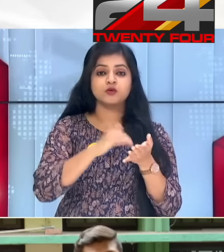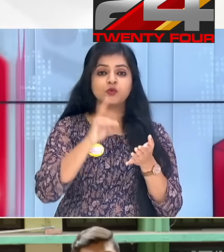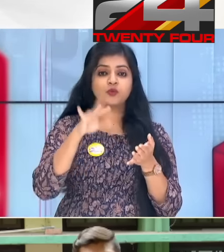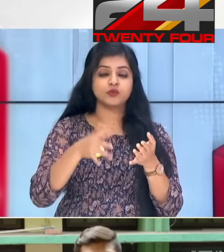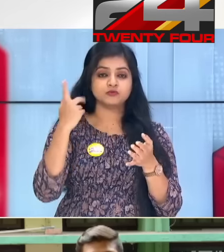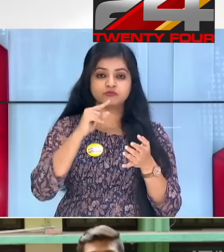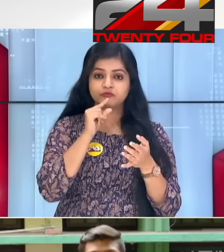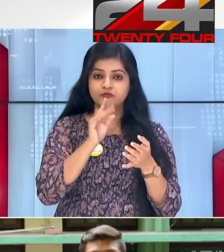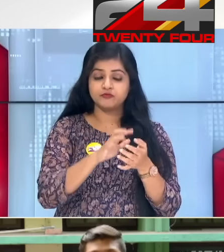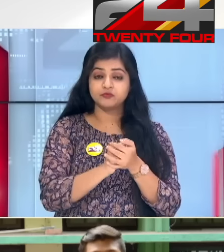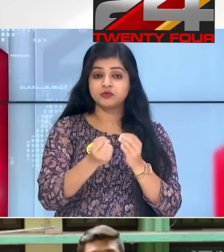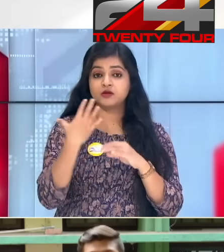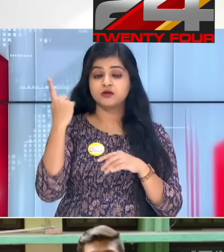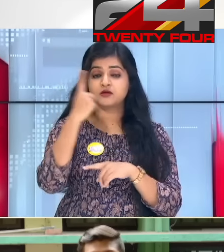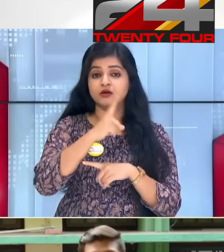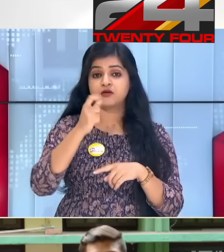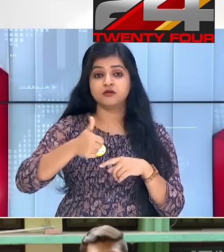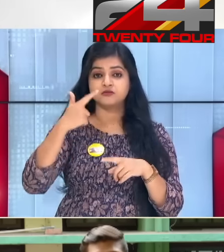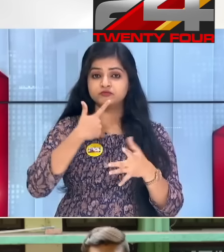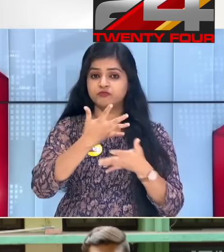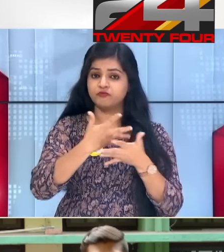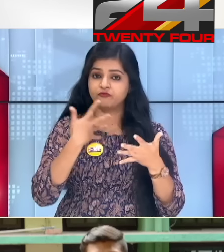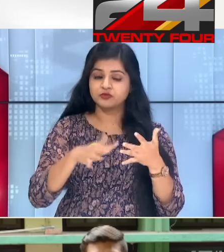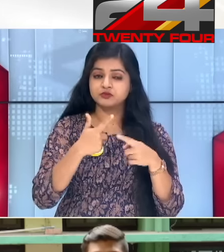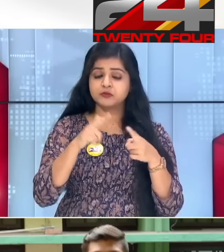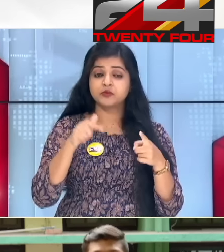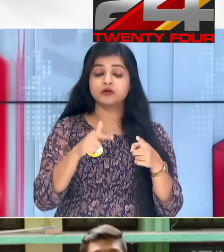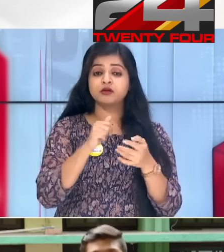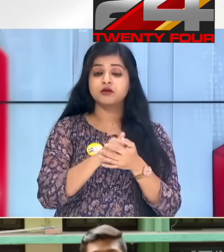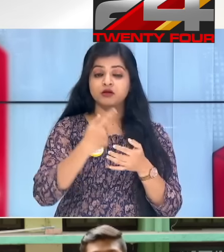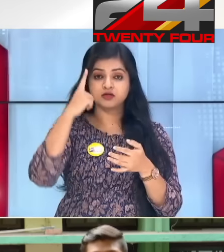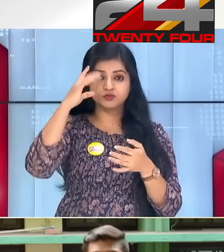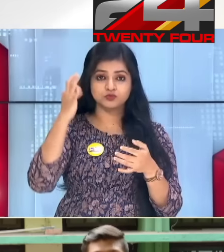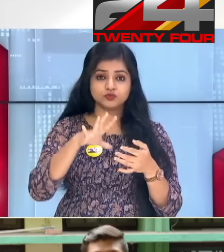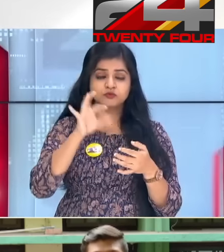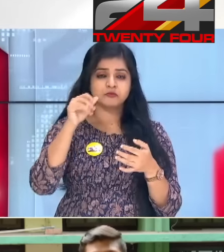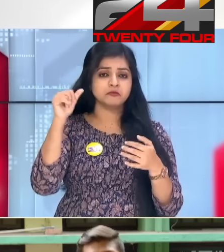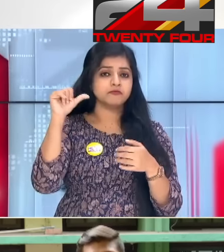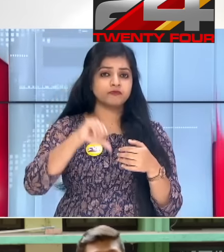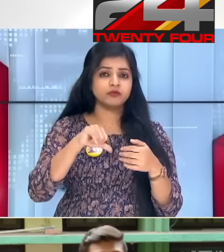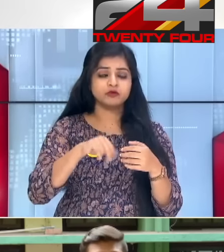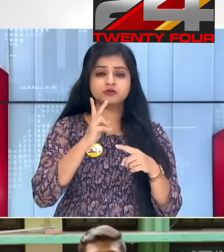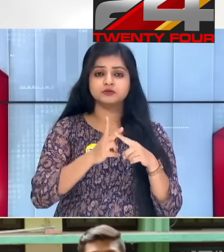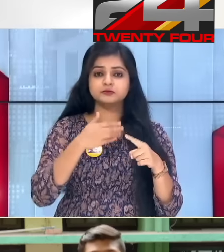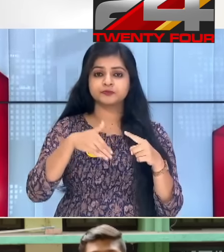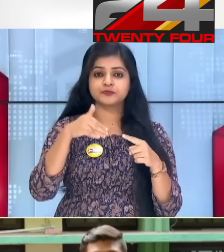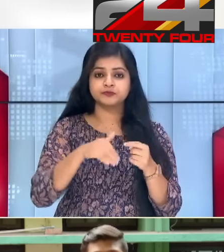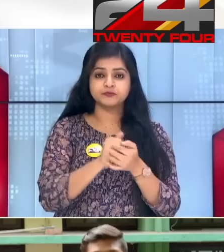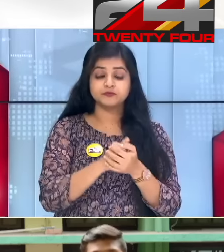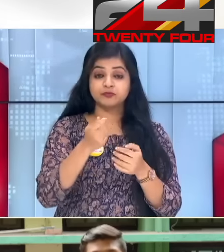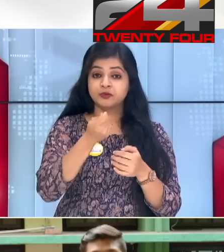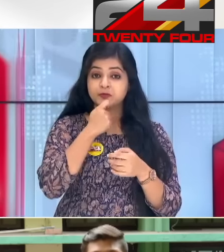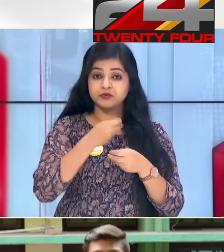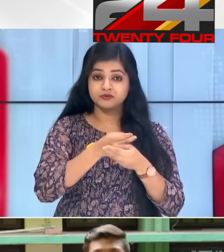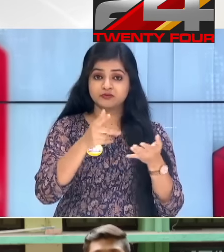ഇവരുടെ നിലപാട് കഴിഞ്ഞ ദിവസം കളക്ടറുമായി ഒക്കെ ചർച്ച നടന്നിരുന്നു പക്ഷേ അതിൽ അതിലും ഒരു തീരുമാനം ഉണ്ടാകാത്ത ഒരു സാഹചര്യമാണ് നിലനിൽക്കുന്നത് ഏതായാലും ഈ ഒരു